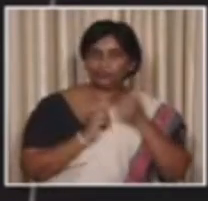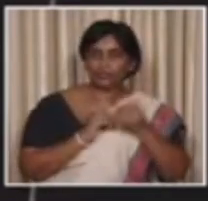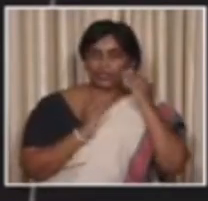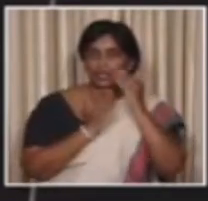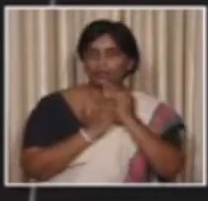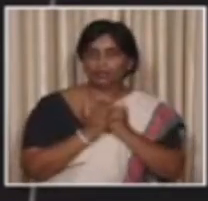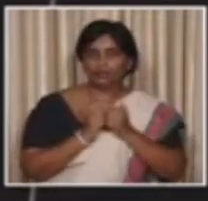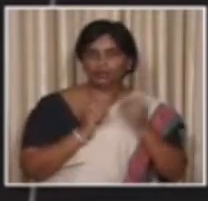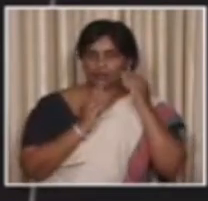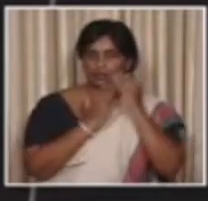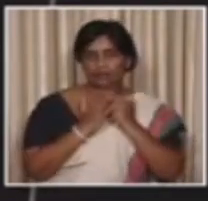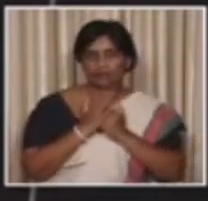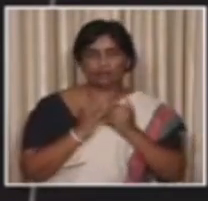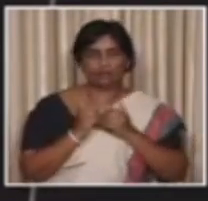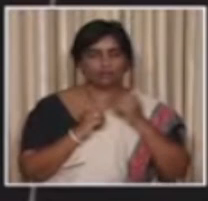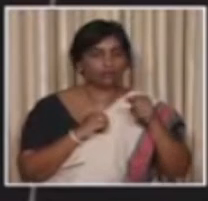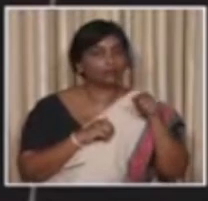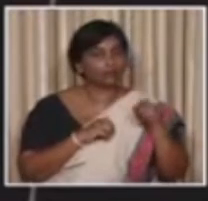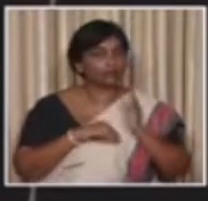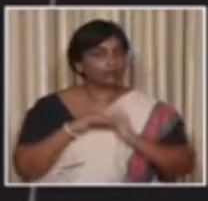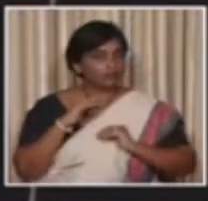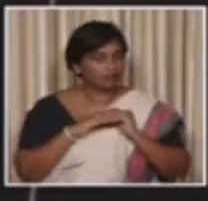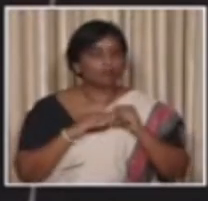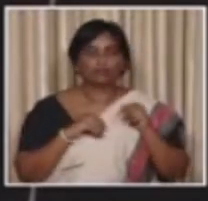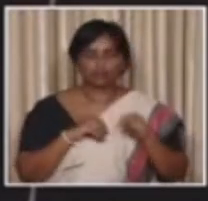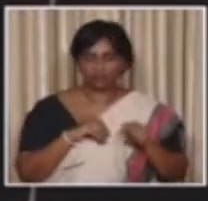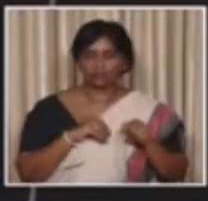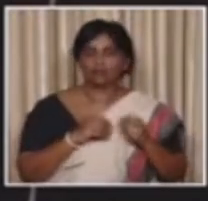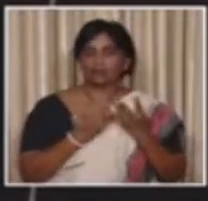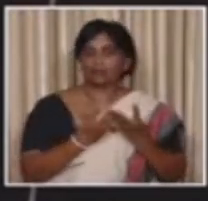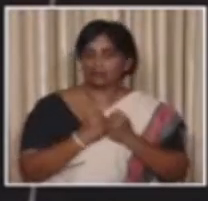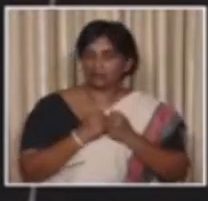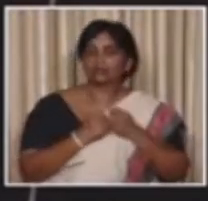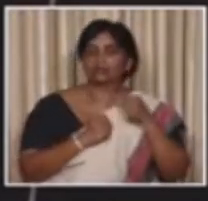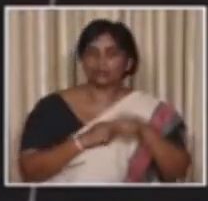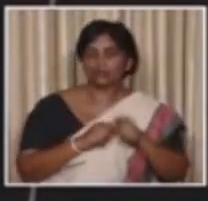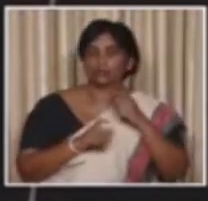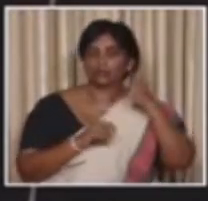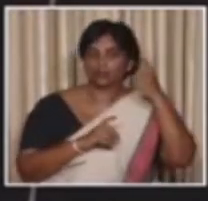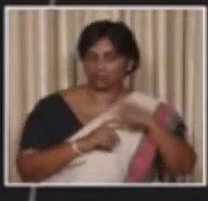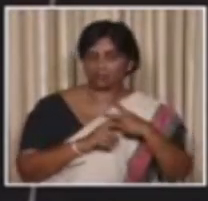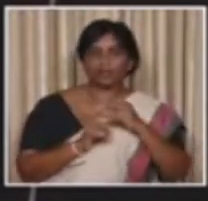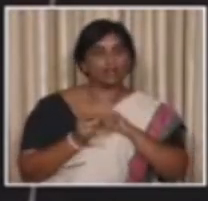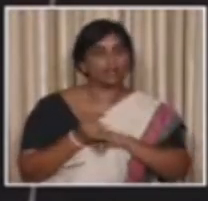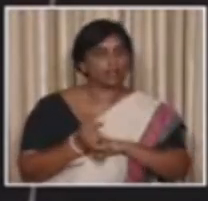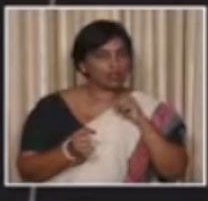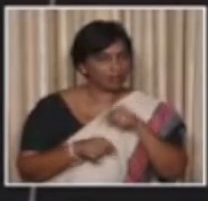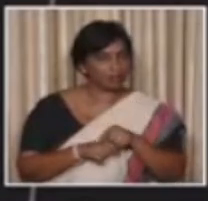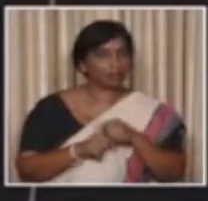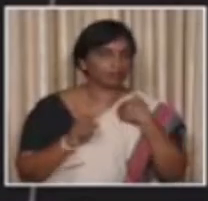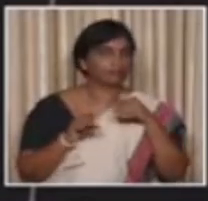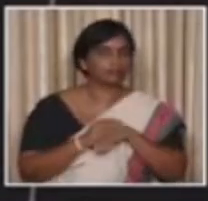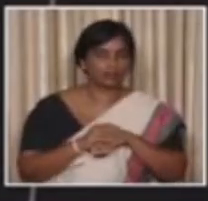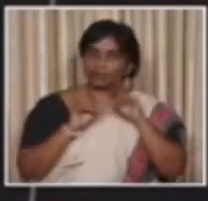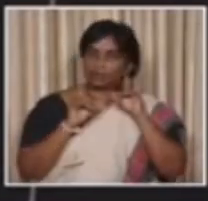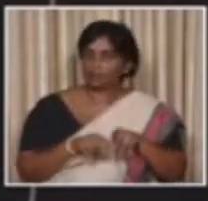ගියාම අපි ඒගොල්ලන්ට ඉල්ලුවා අපිට උදව් කරන්නම් කියලා කිව්වා. ඒ අත්දැකීම් අපිත් එක්ක එකතු කරගන්නම් කියලා කිව්වා. අපේ ඉන්න නියෝජ්‍ය ලේකම්තුමත් අපිත් එක්ක හිටියා.